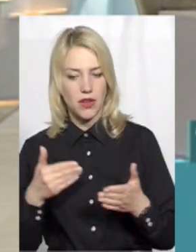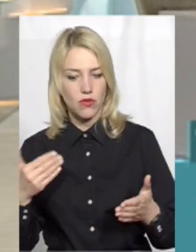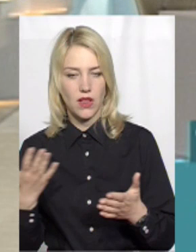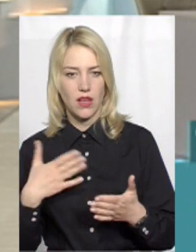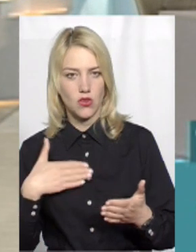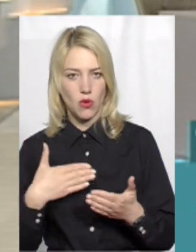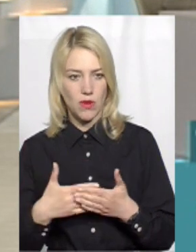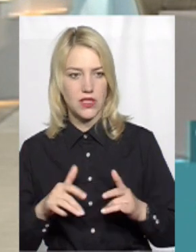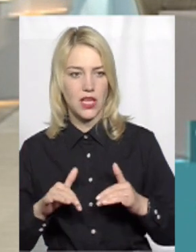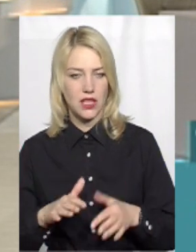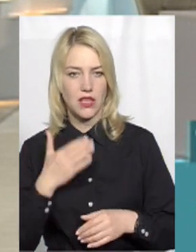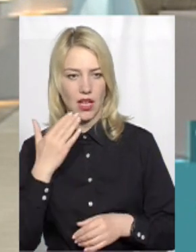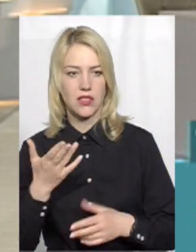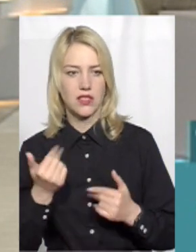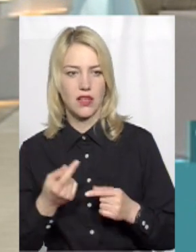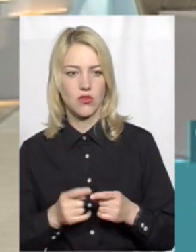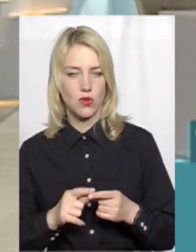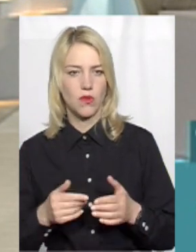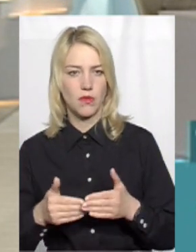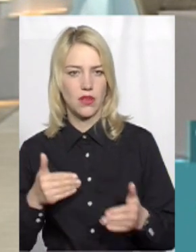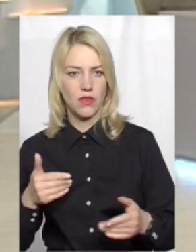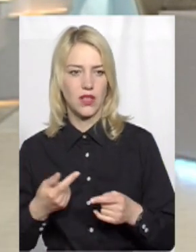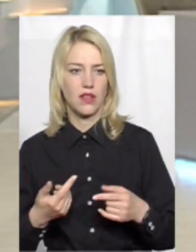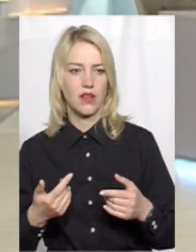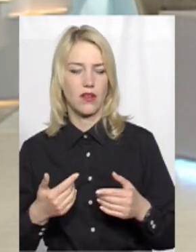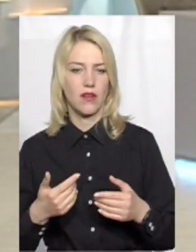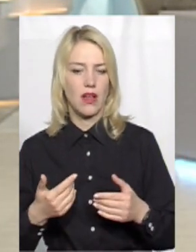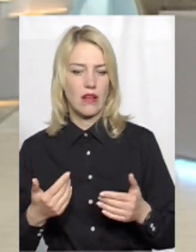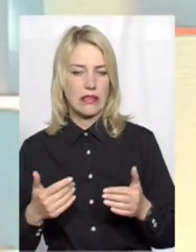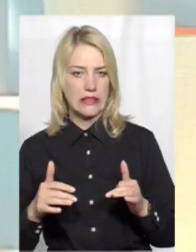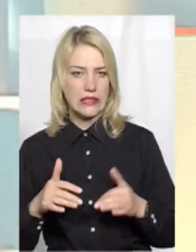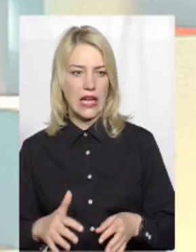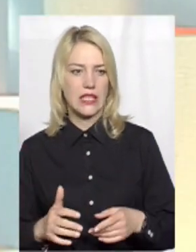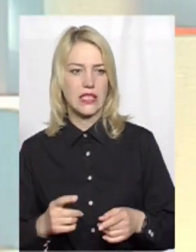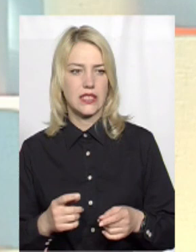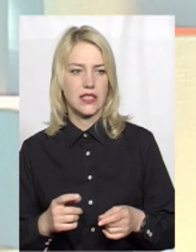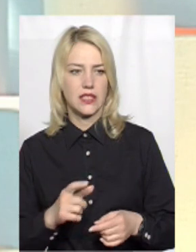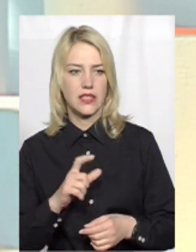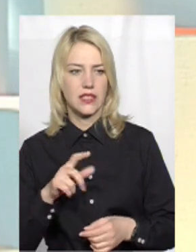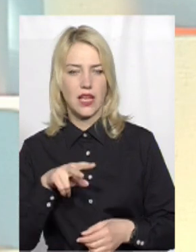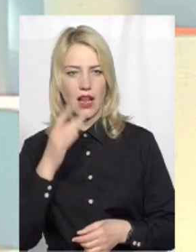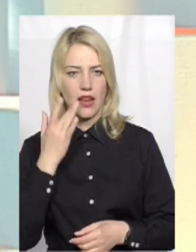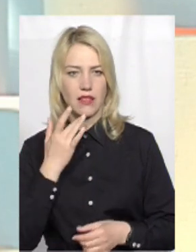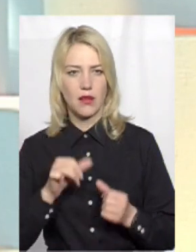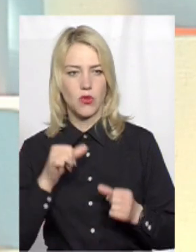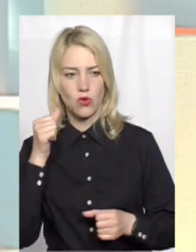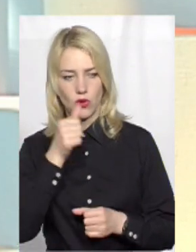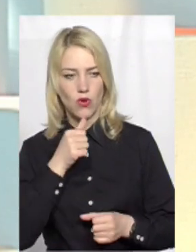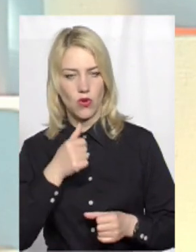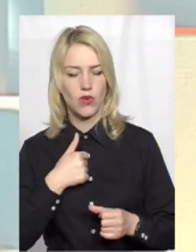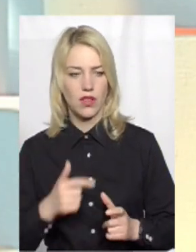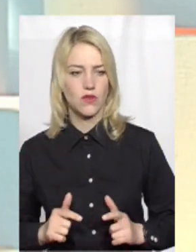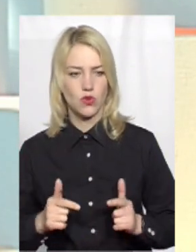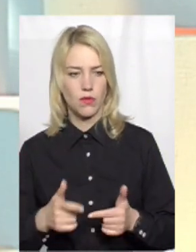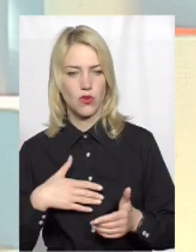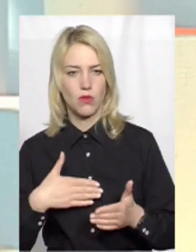громадська діяльність? Так, цьому передувала громадська діяльність. З літа минулого року, з минулого літа, я вступила